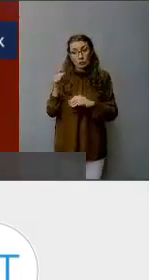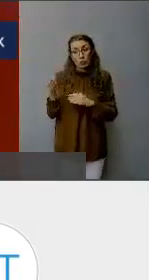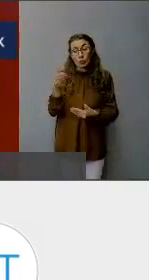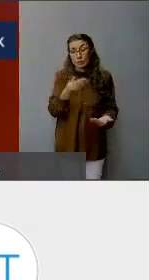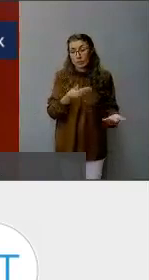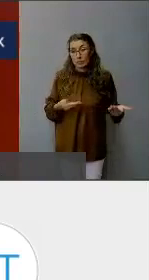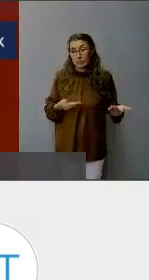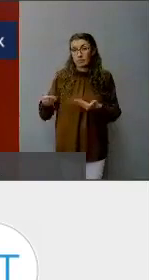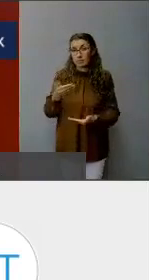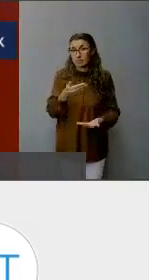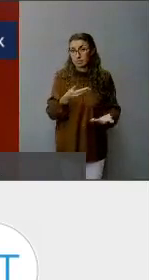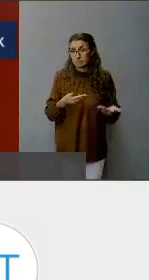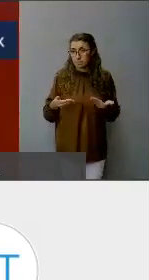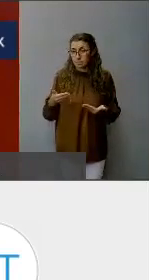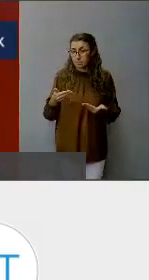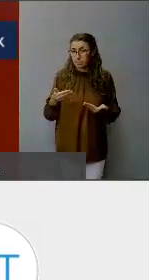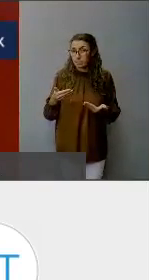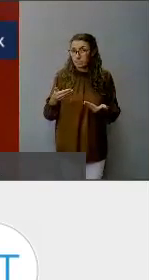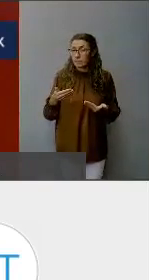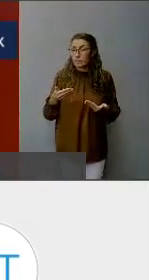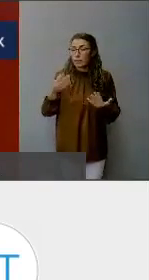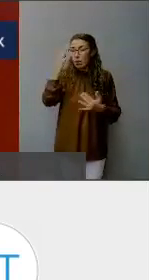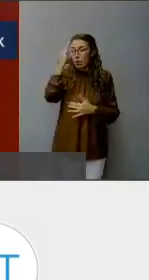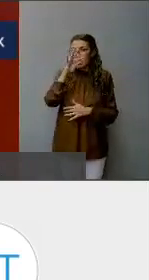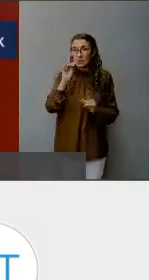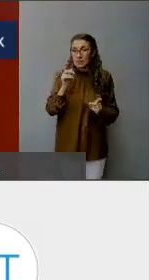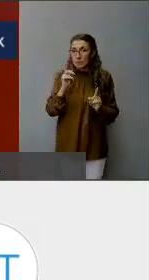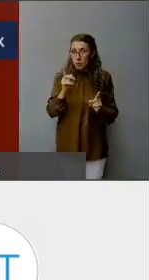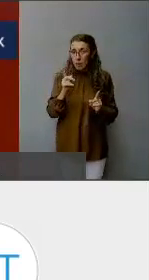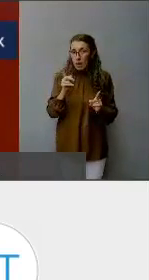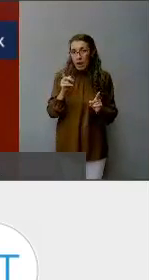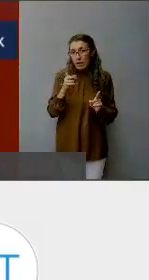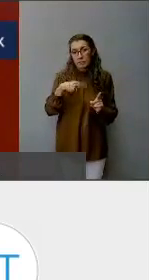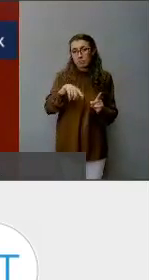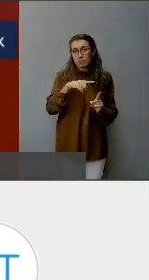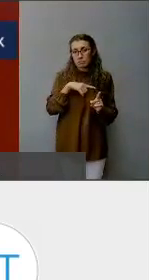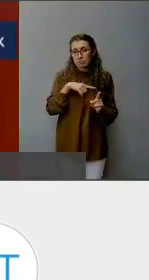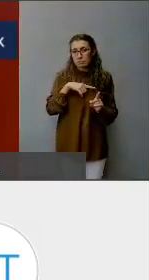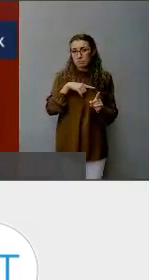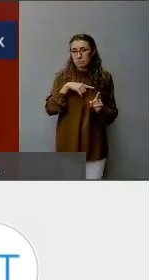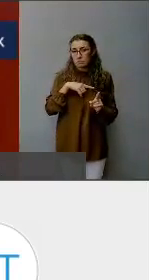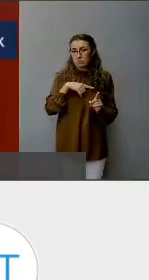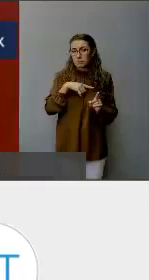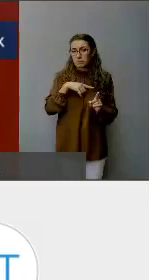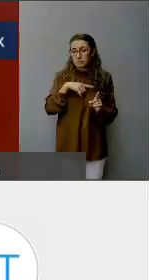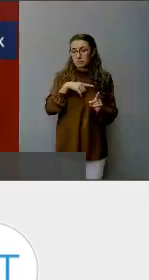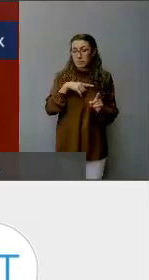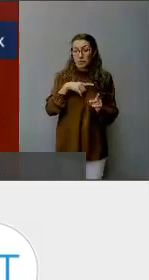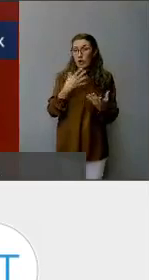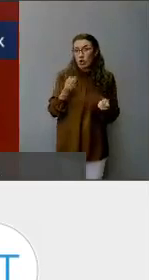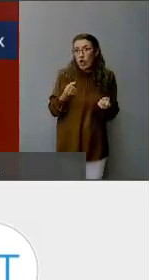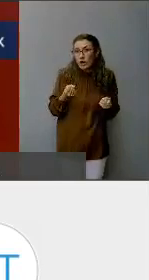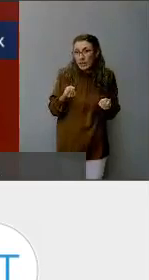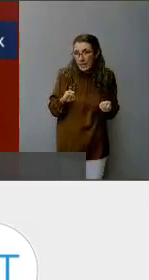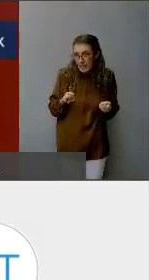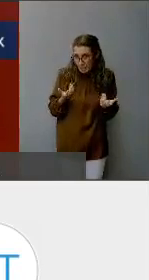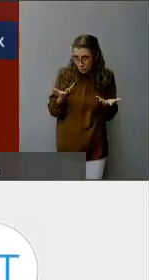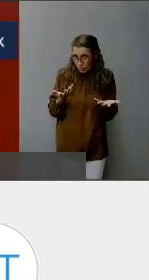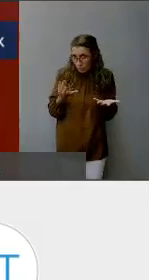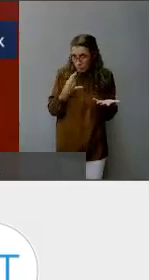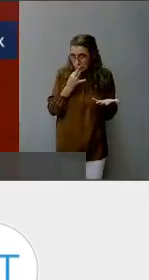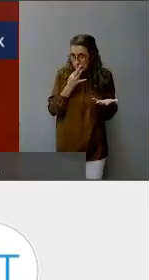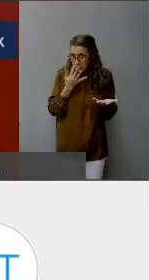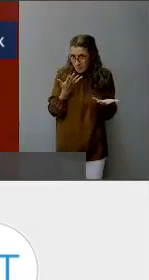per capire in concreto in che termini concreto formalmente se possibile andare a